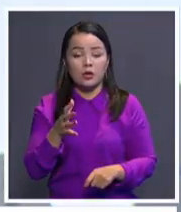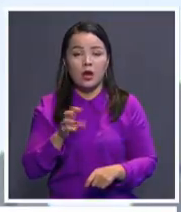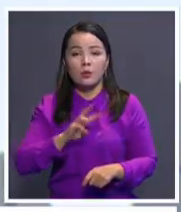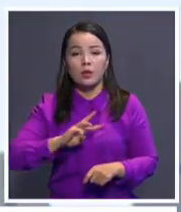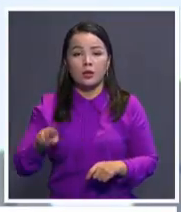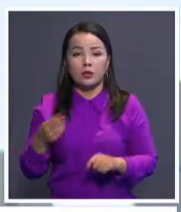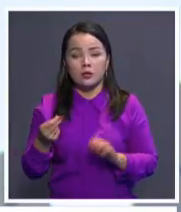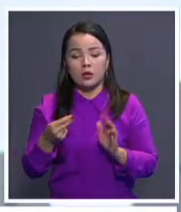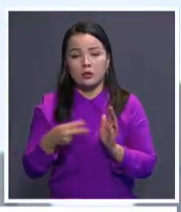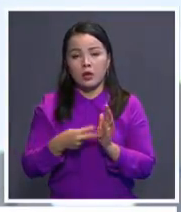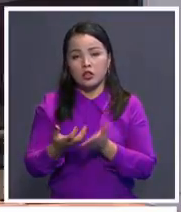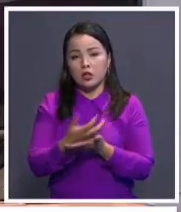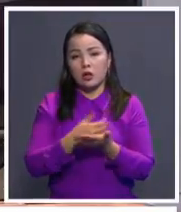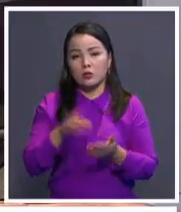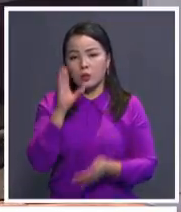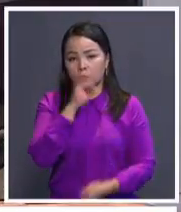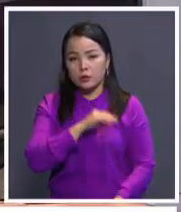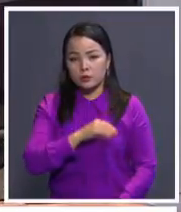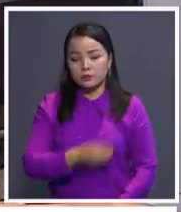жиналуда.